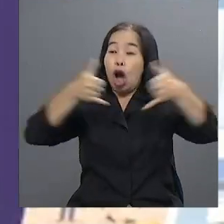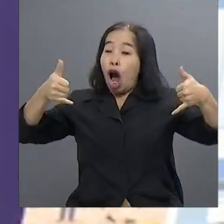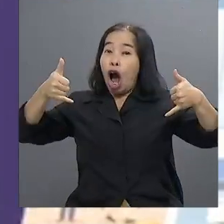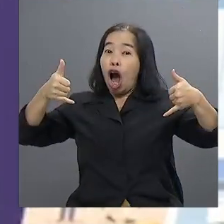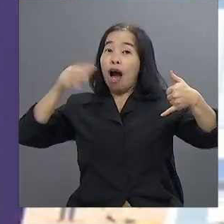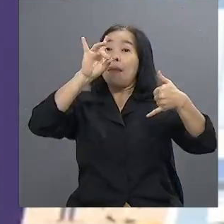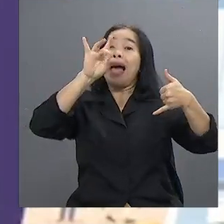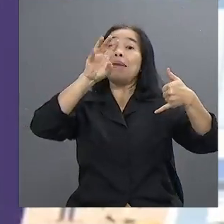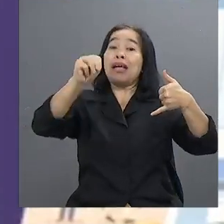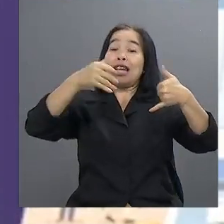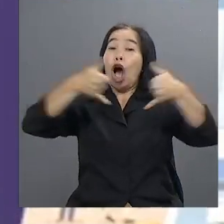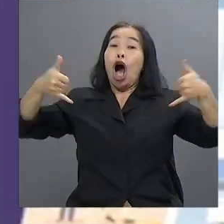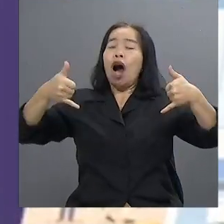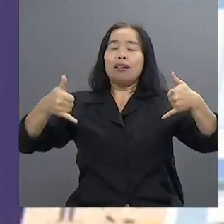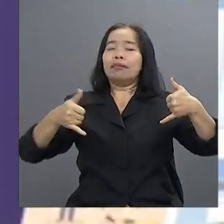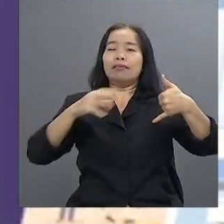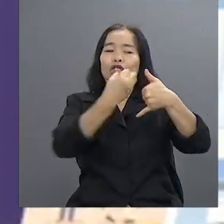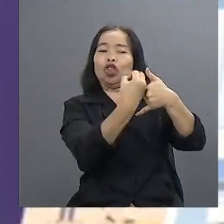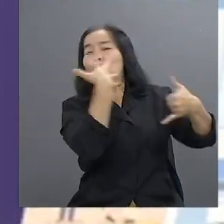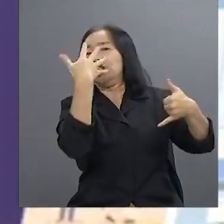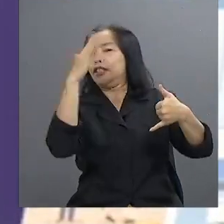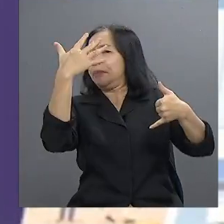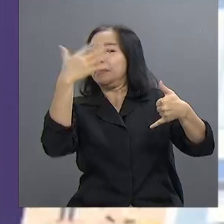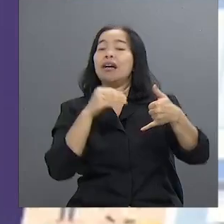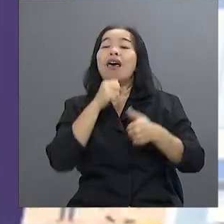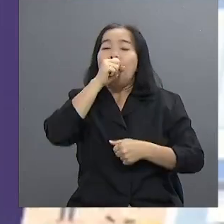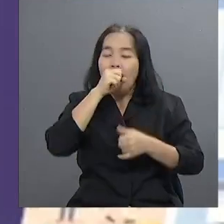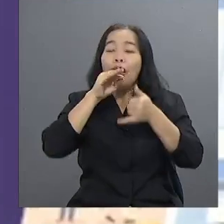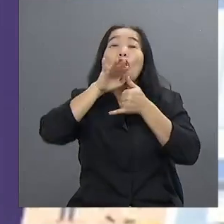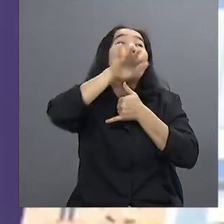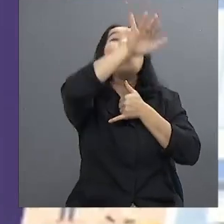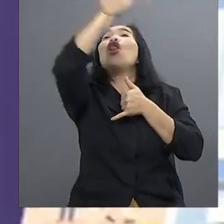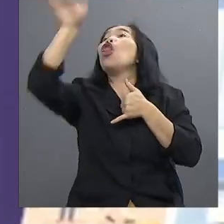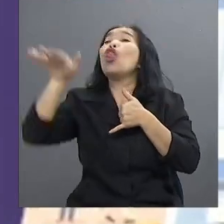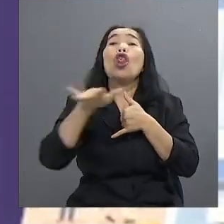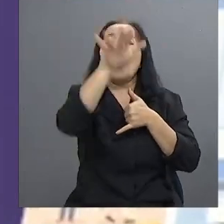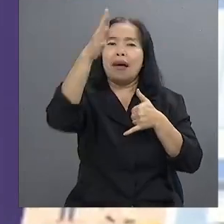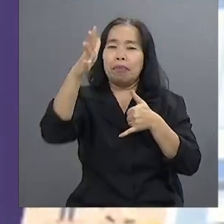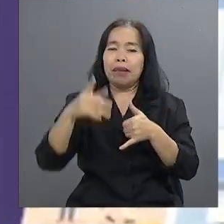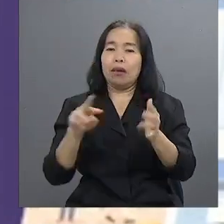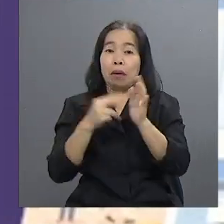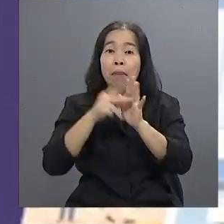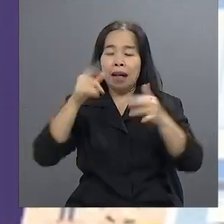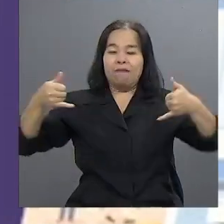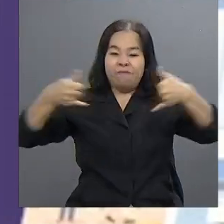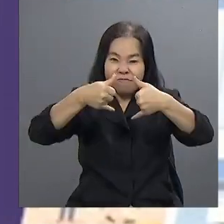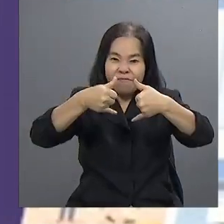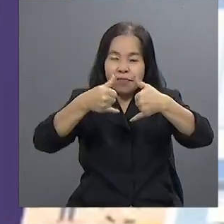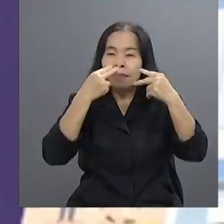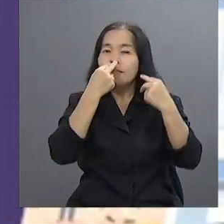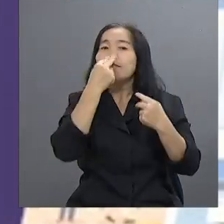นะครับการติดเชื้อสามารถติดได้2ทางอันที่1ก็คือหายใจเข้าไปโดยตรงหายใจเอาเชื้อเข้าไปโดยตร